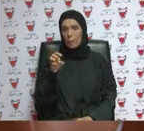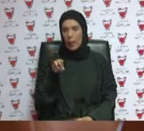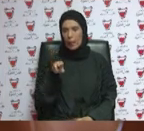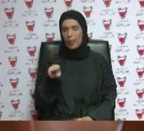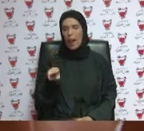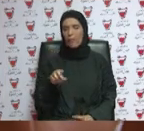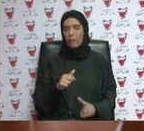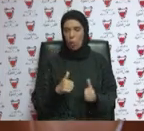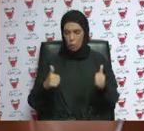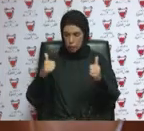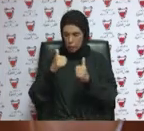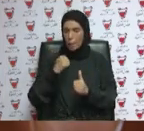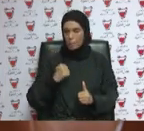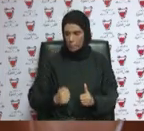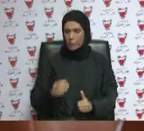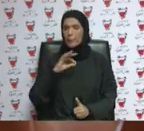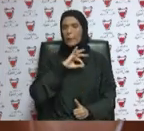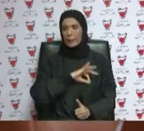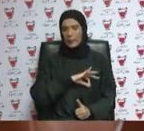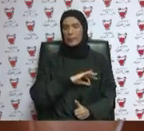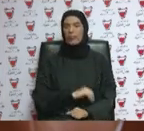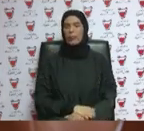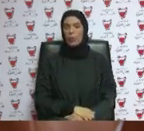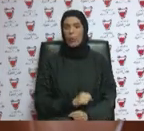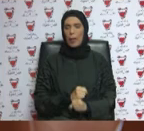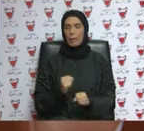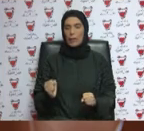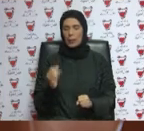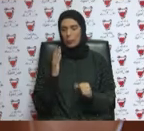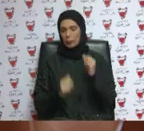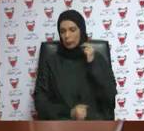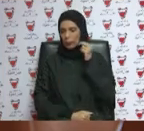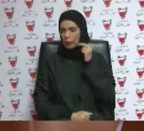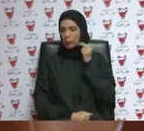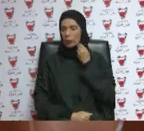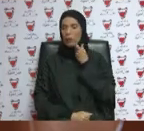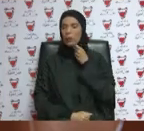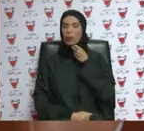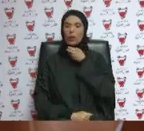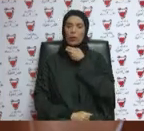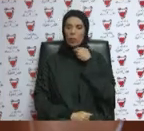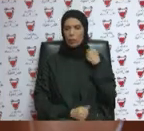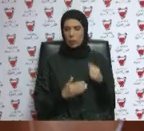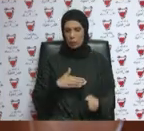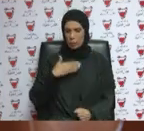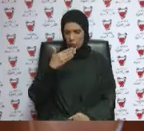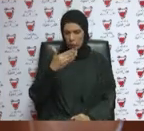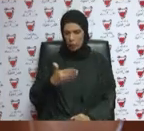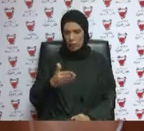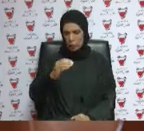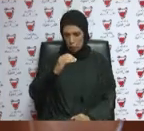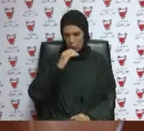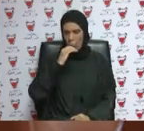سوف يستفيد من هذا المشروع. لذلك يعني أنا أتمنى مخلصا